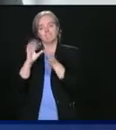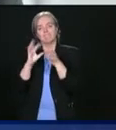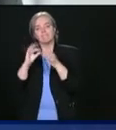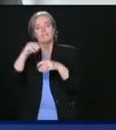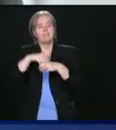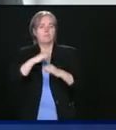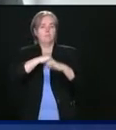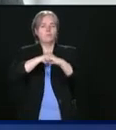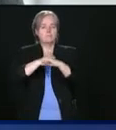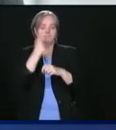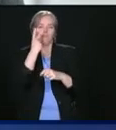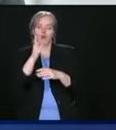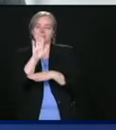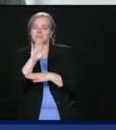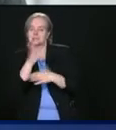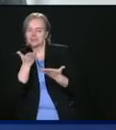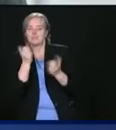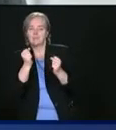maison,